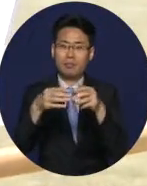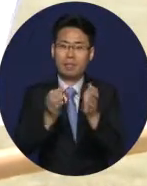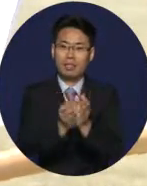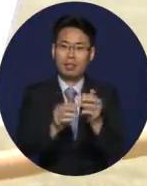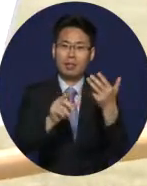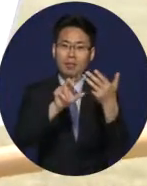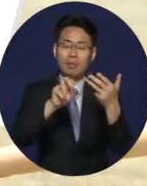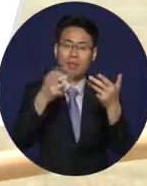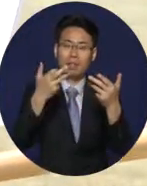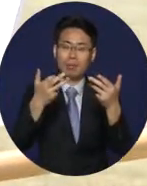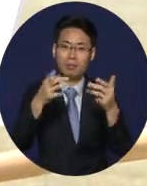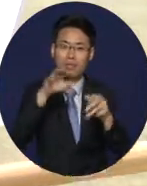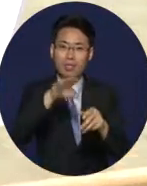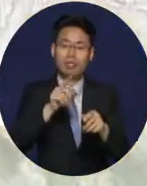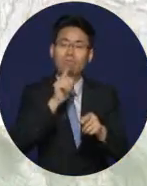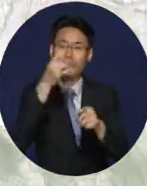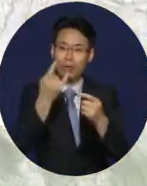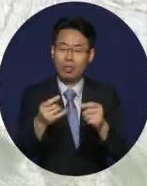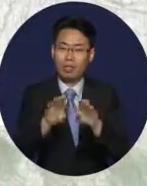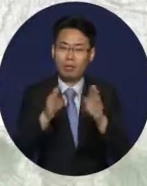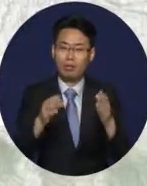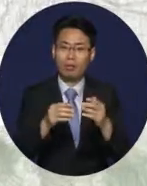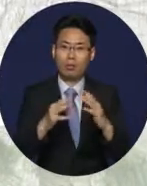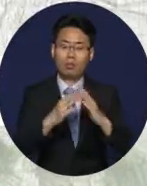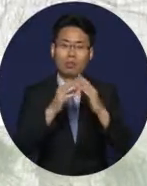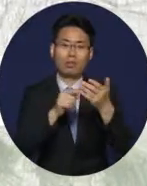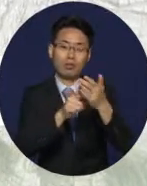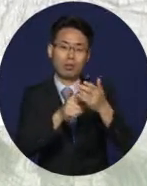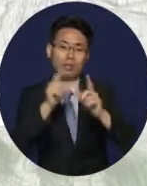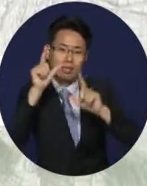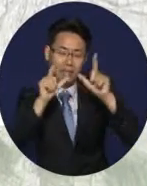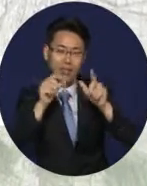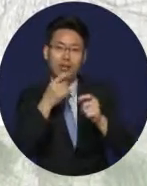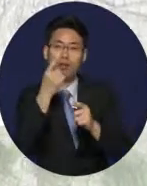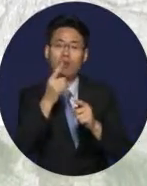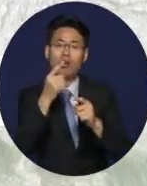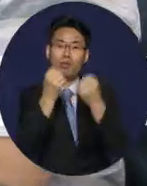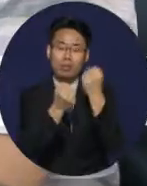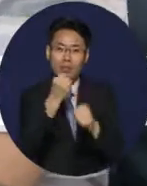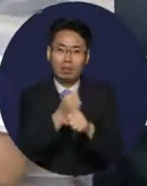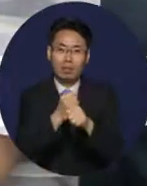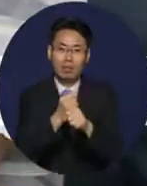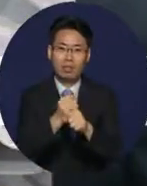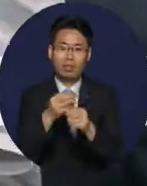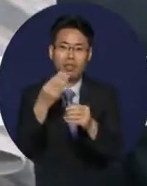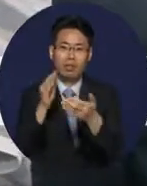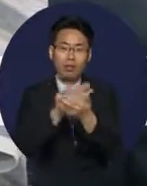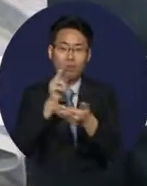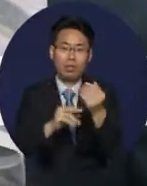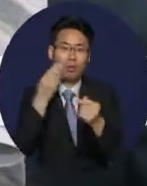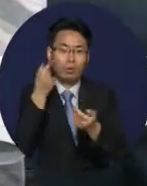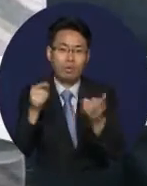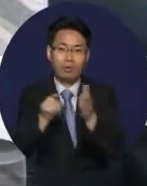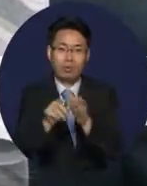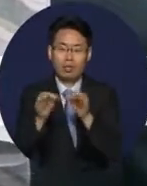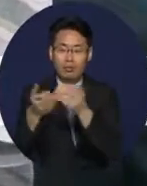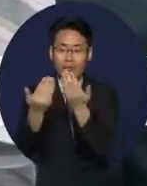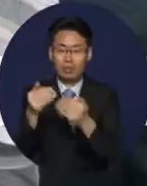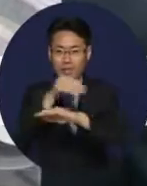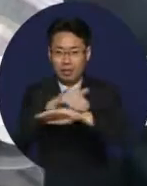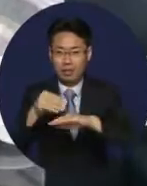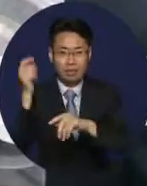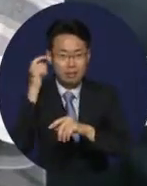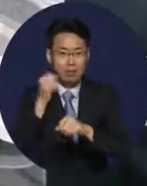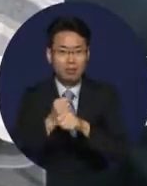18일 현장 보고회를 갖고 공사 추진 현황 설명과 분양 활성화를 위한 투자 유치 대책에 대해 설명을 듣고